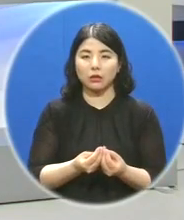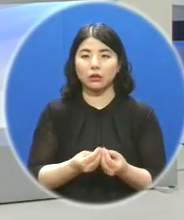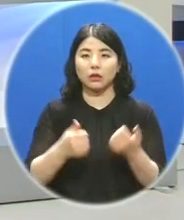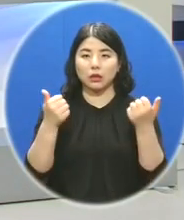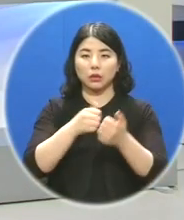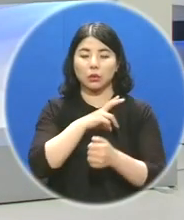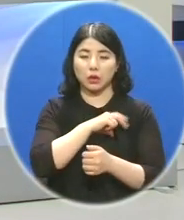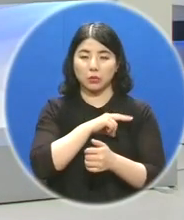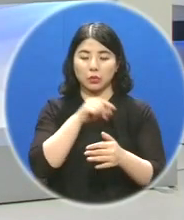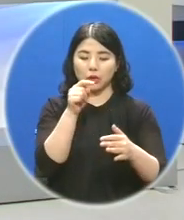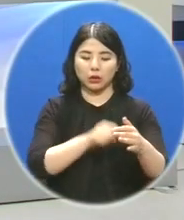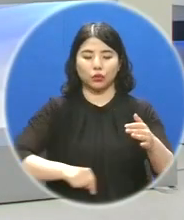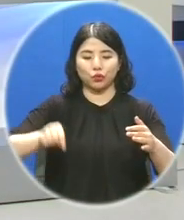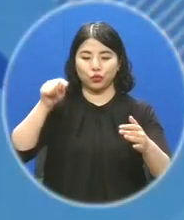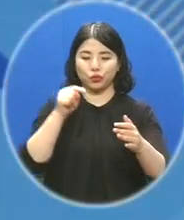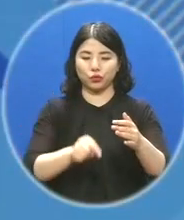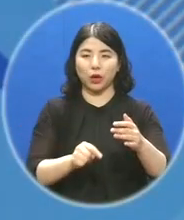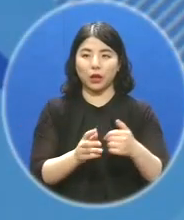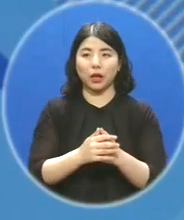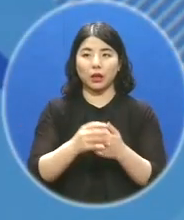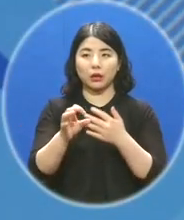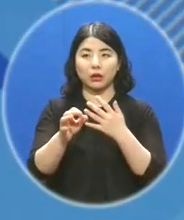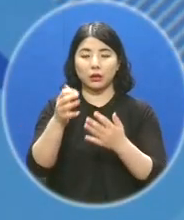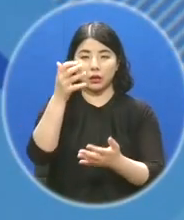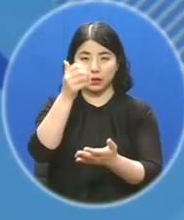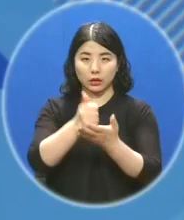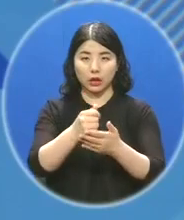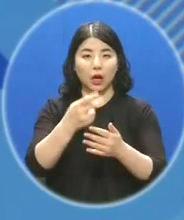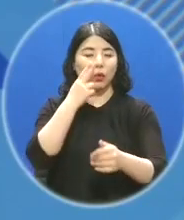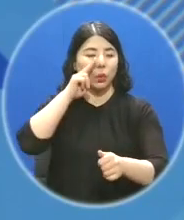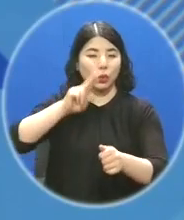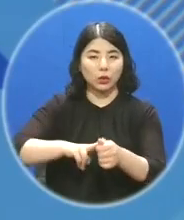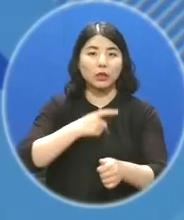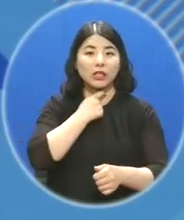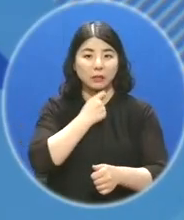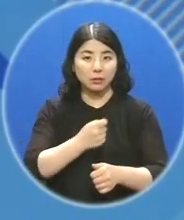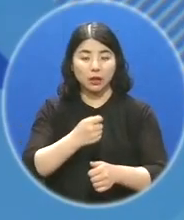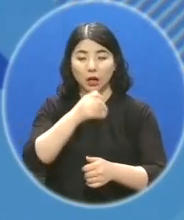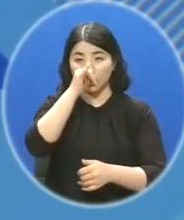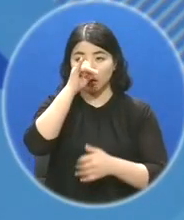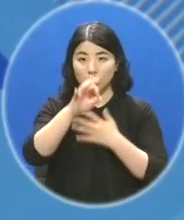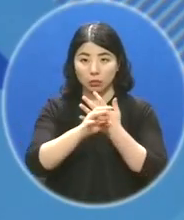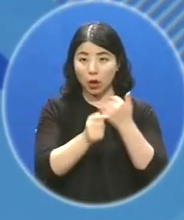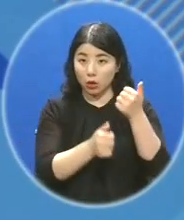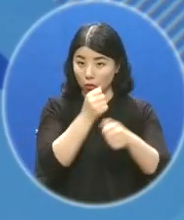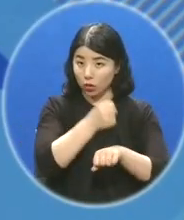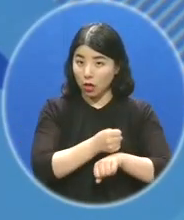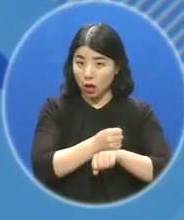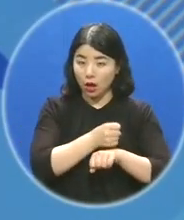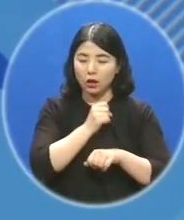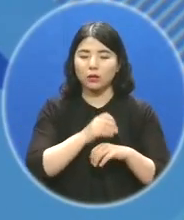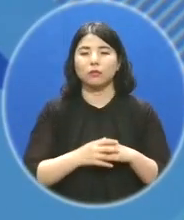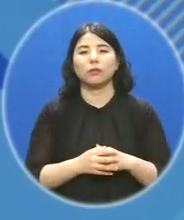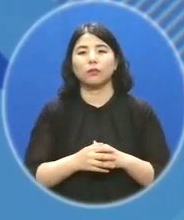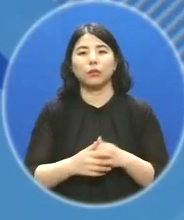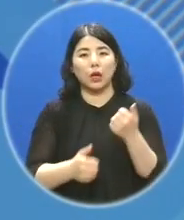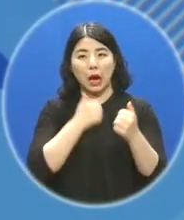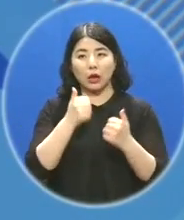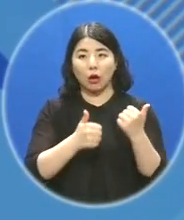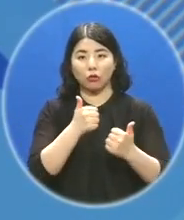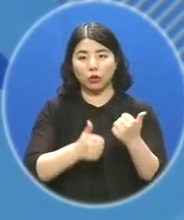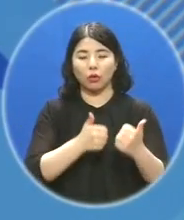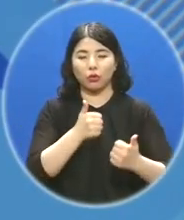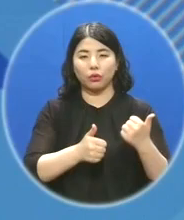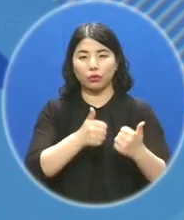의회 의원님들 가운데 의장에 그 도전하겠다 이런 분들이 계시면은 경선을 하는 거죠. 네. 네, 경선을